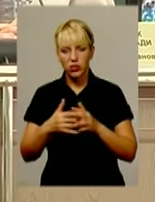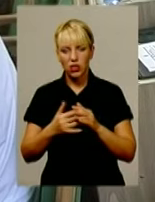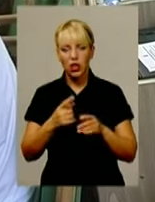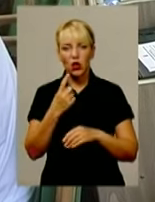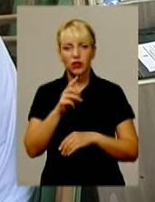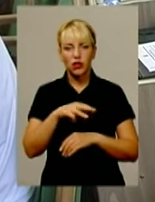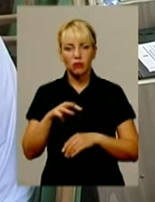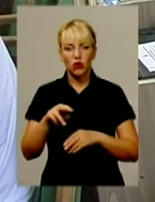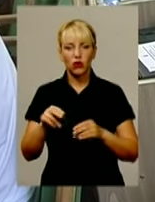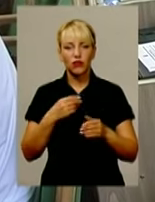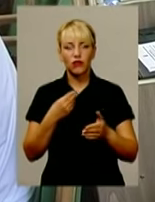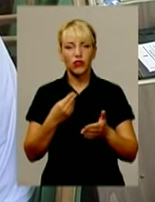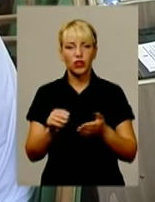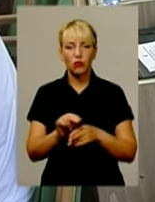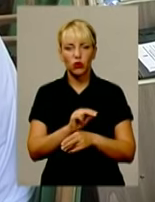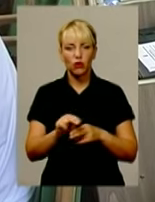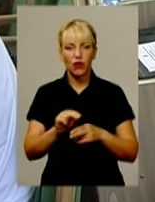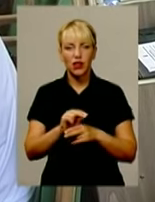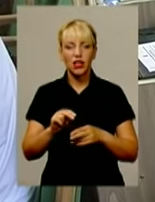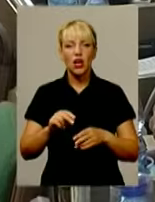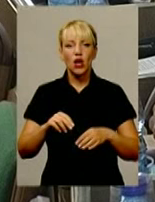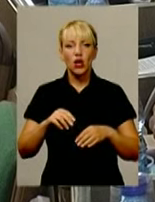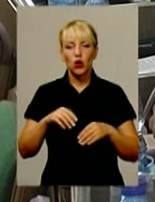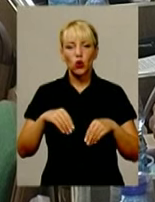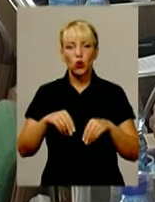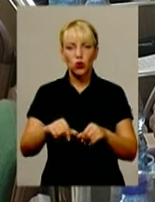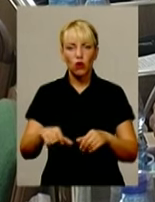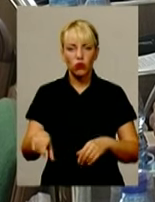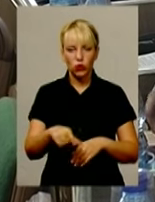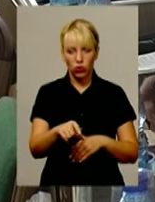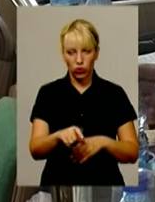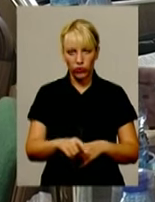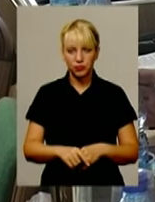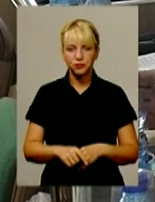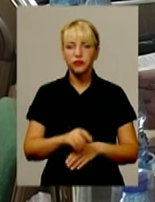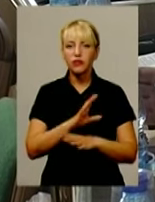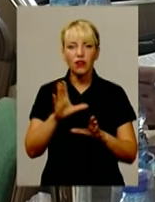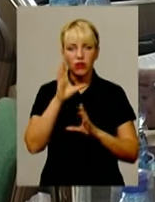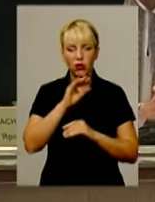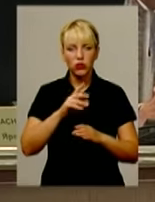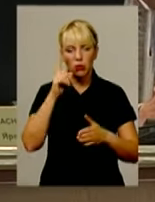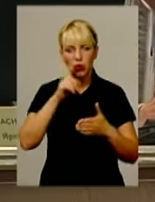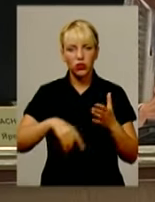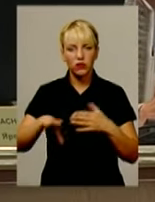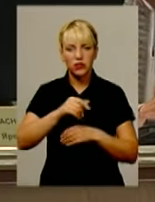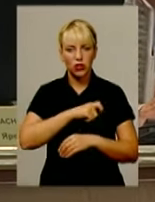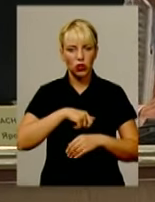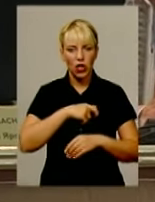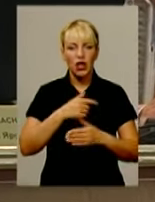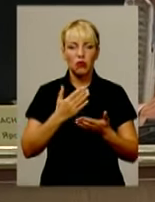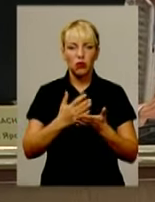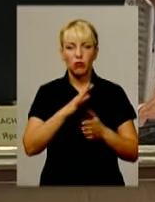дорогу ґрунтову. Та одами на власну адресу не вдалося переконати усіх депутатів. Думки виявилися